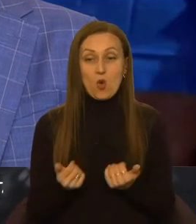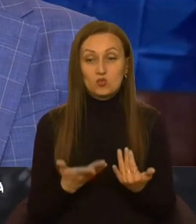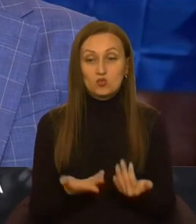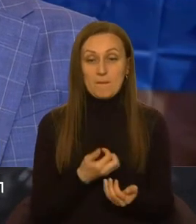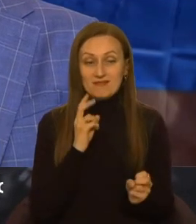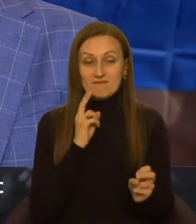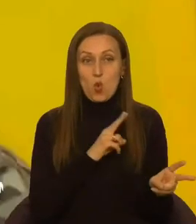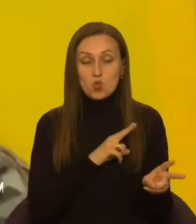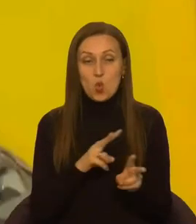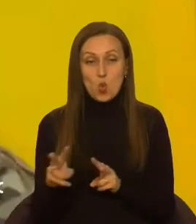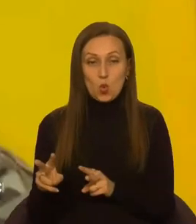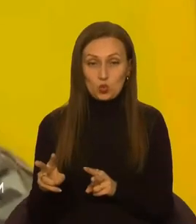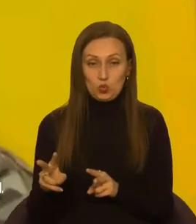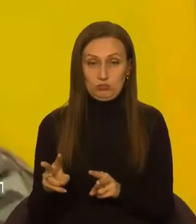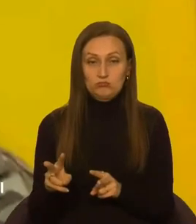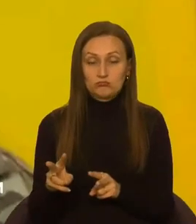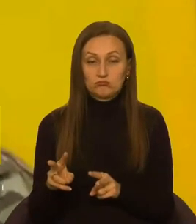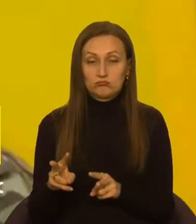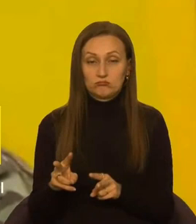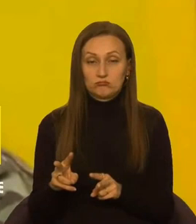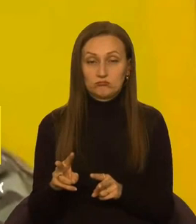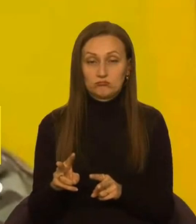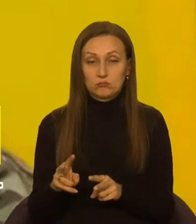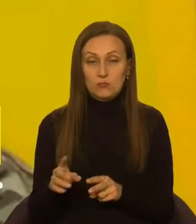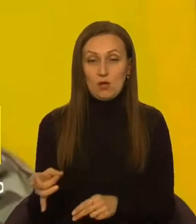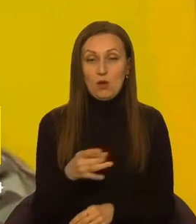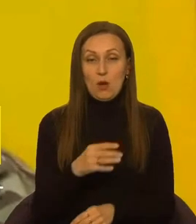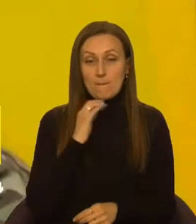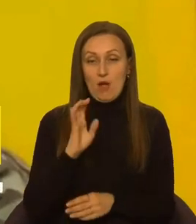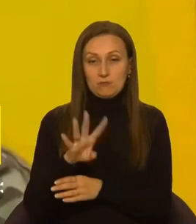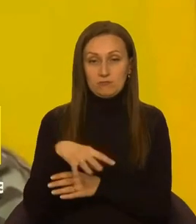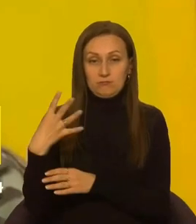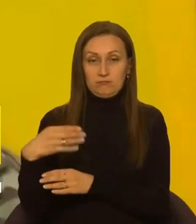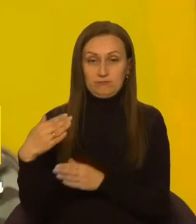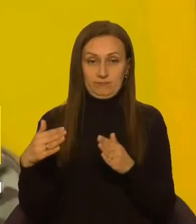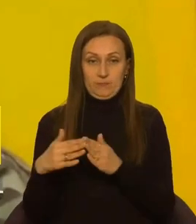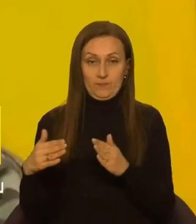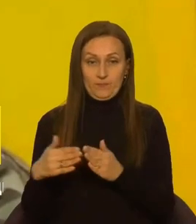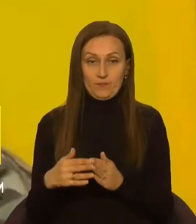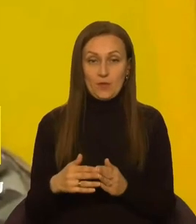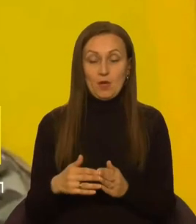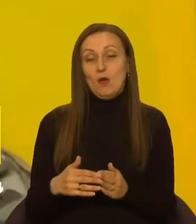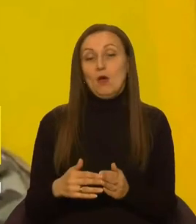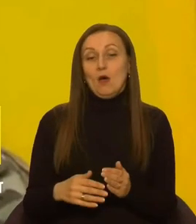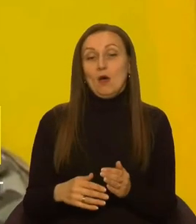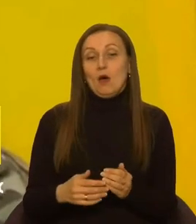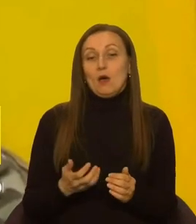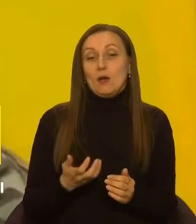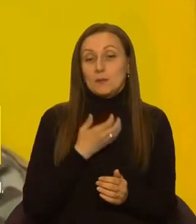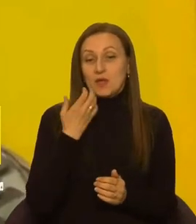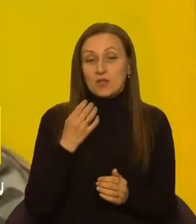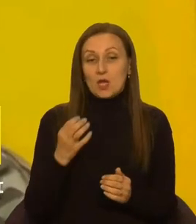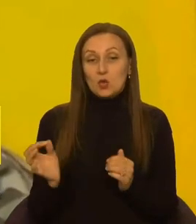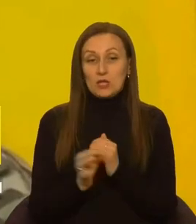ми контролюємо район багатоповерхівок, південно-західний в'їзд,